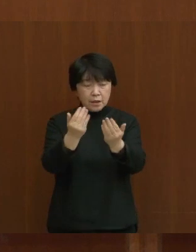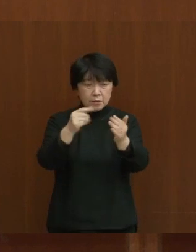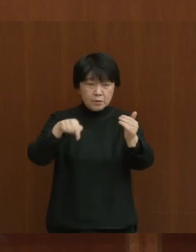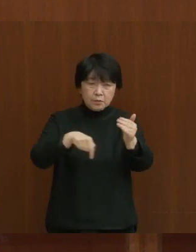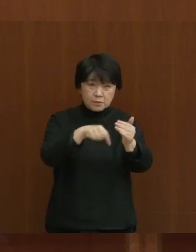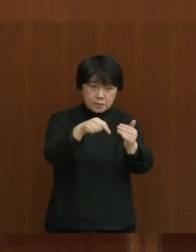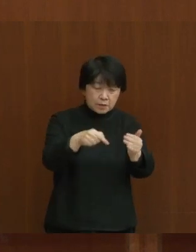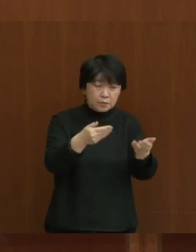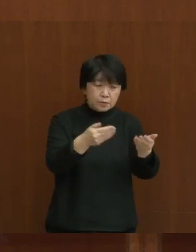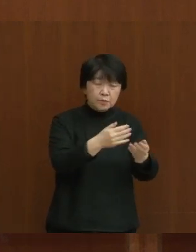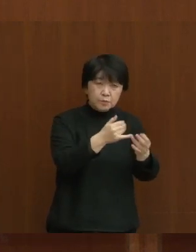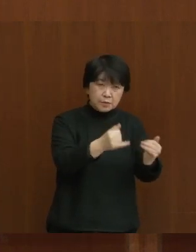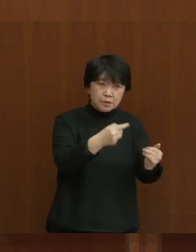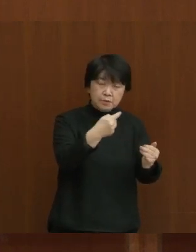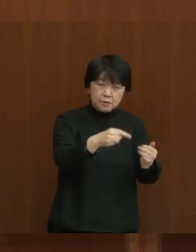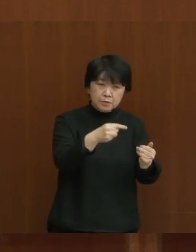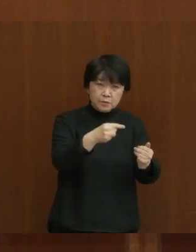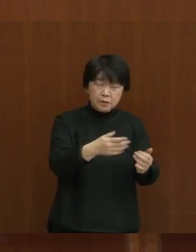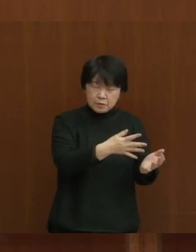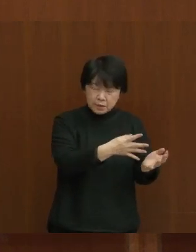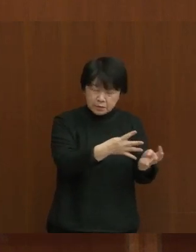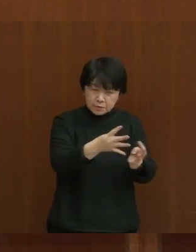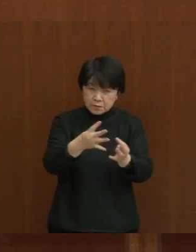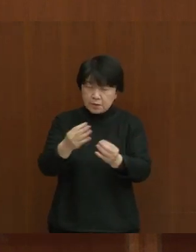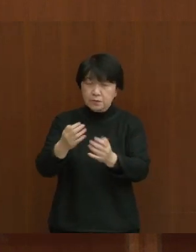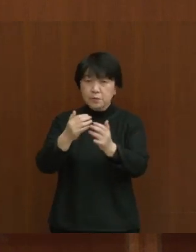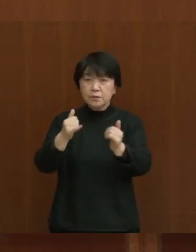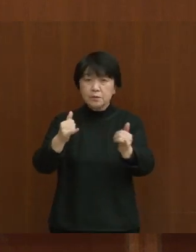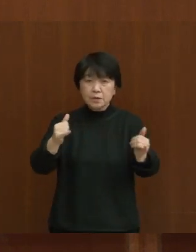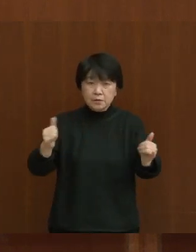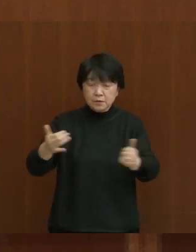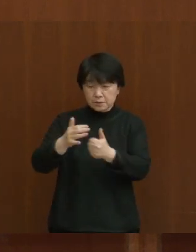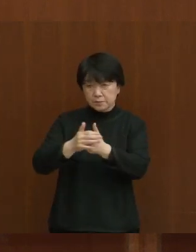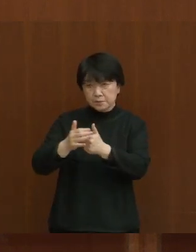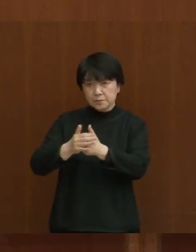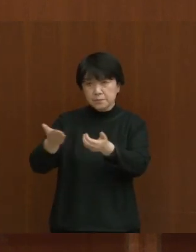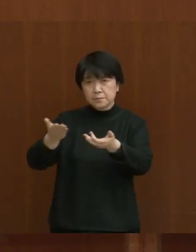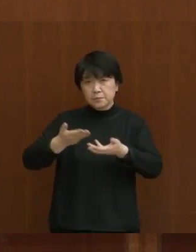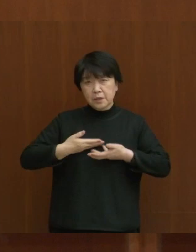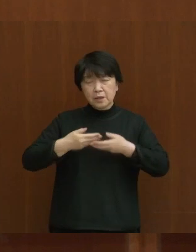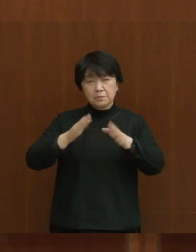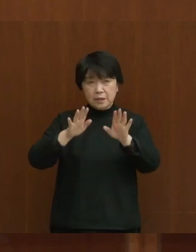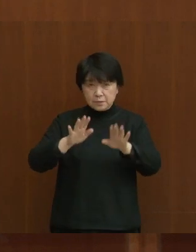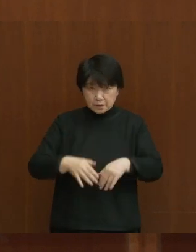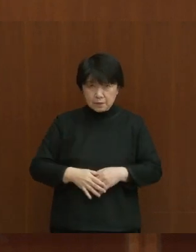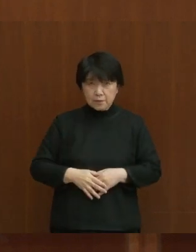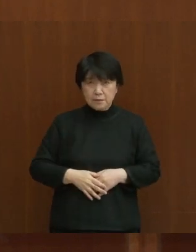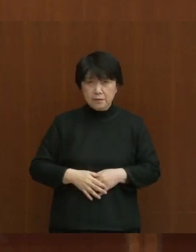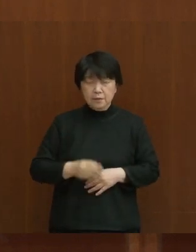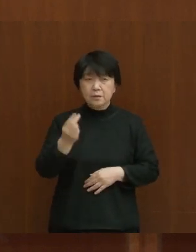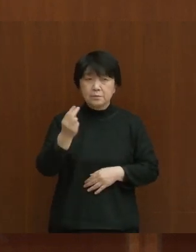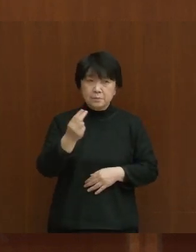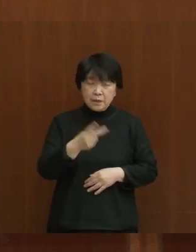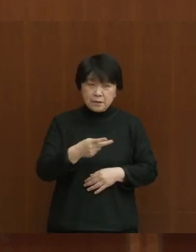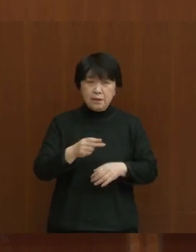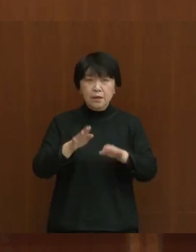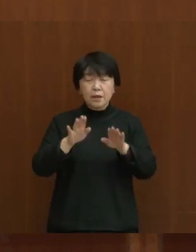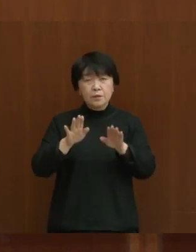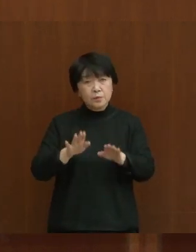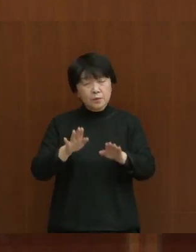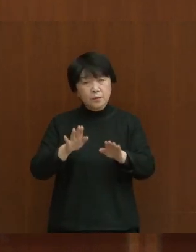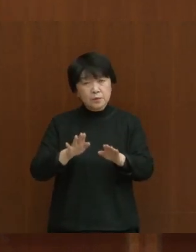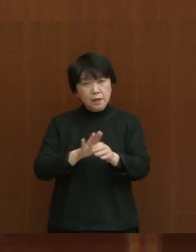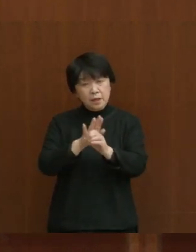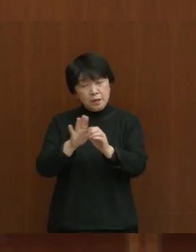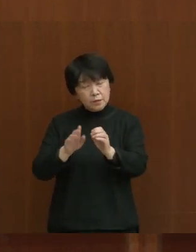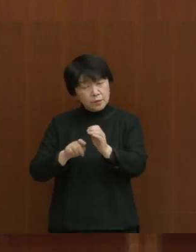員と多くの方々に支えられてきました。さらにこの度のコロナ禍を受けまして